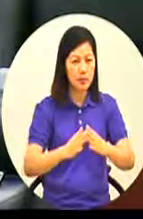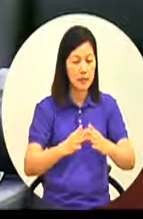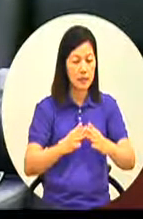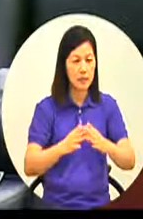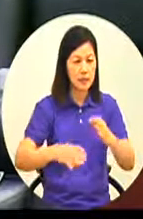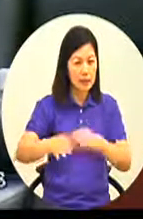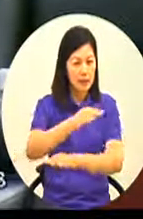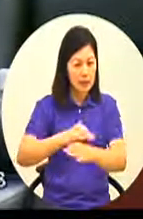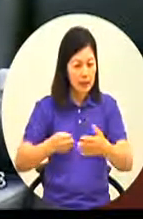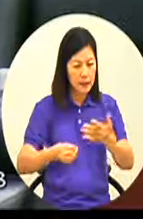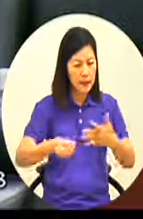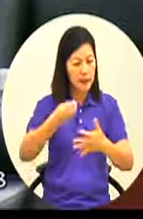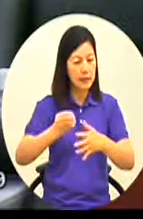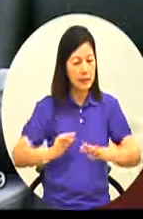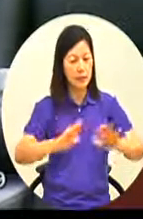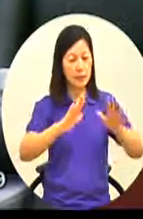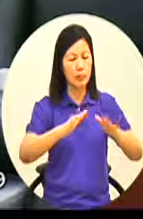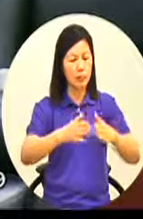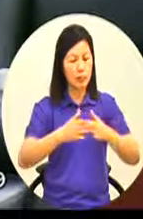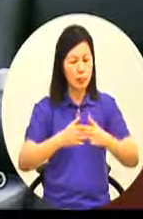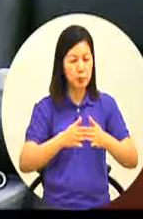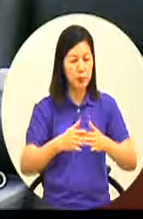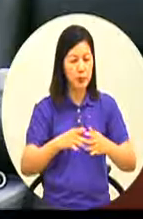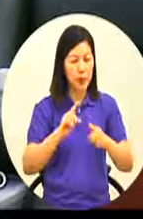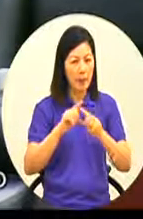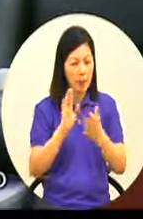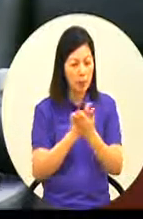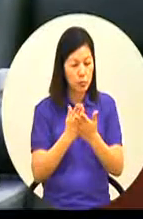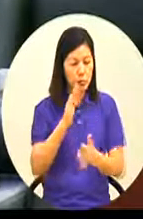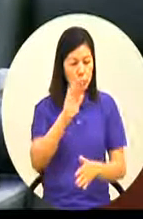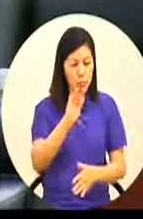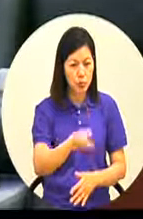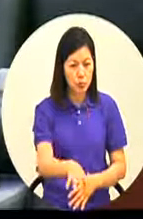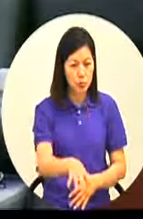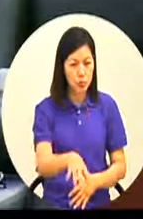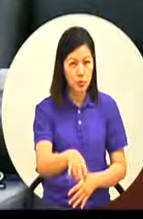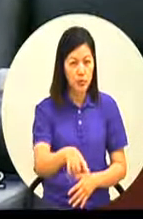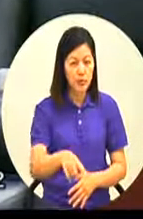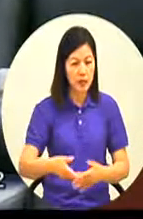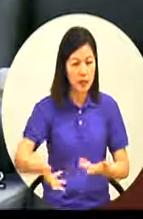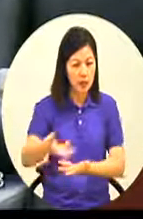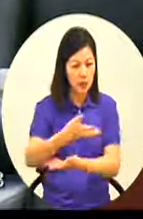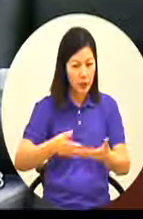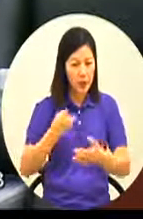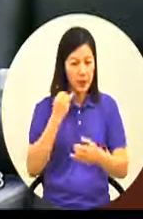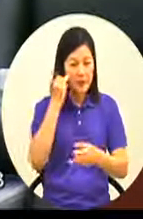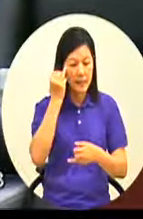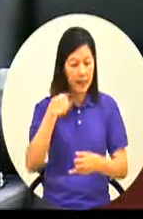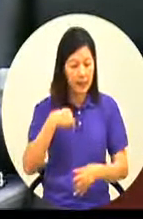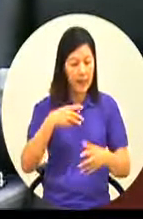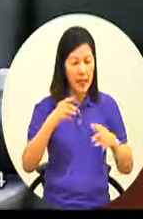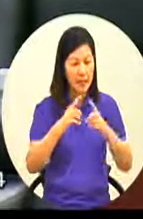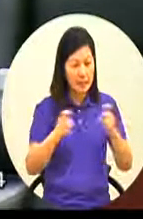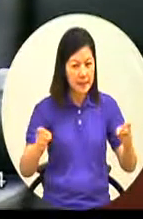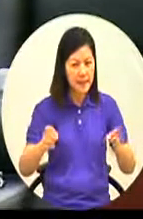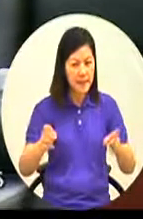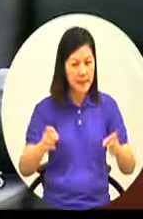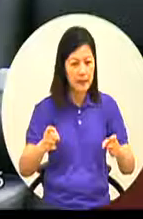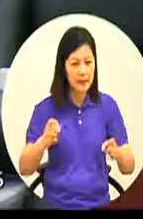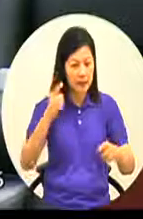荣。我请我这几个秘书处哦，一些我们结交这姐妹市哦的用意哈，